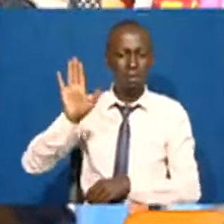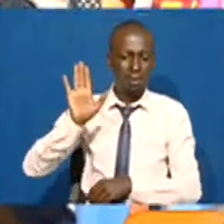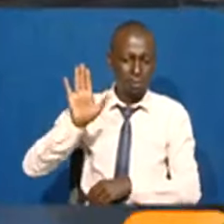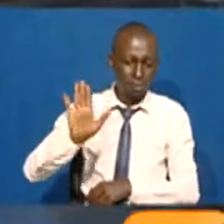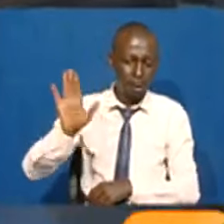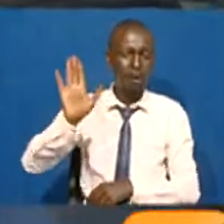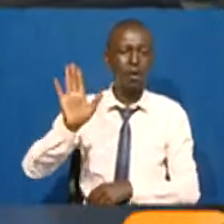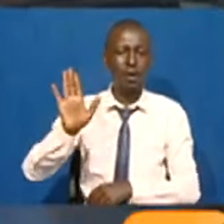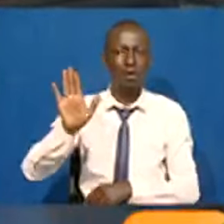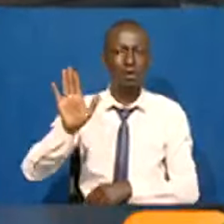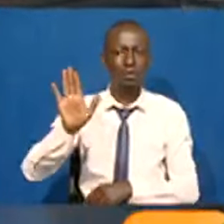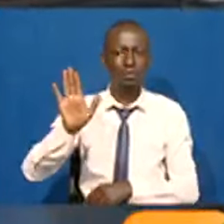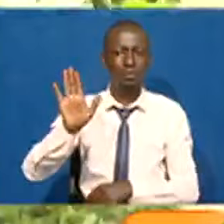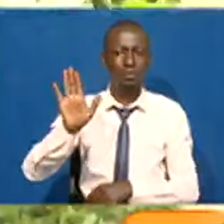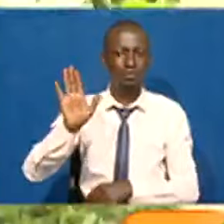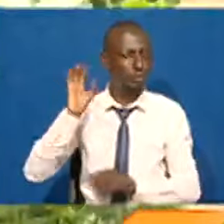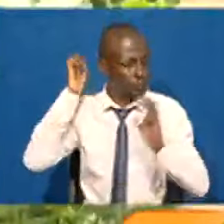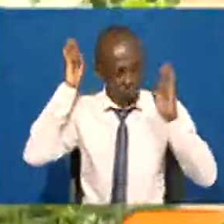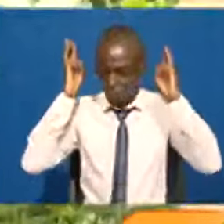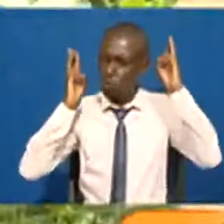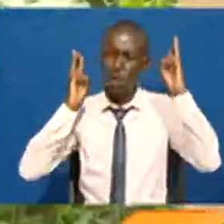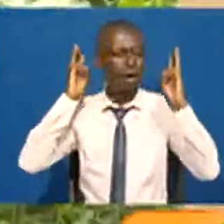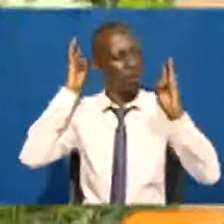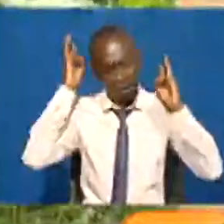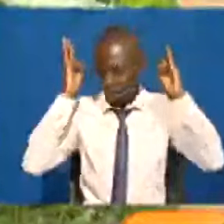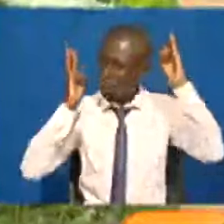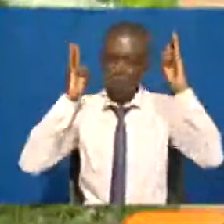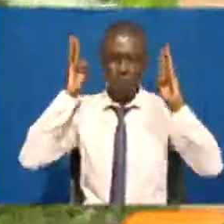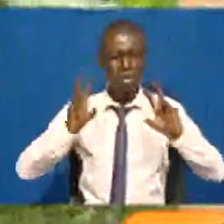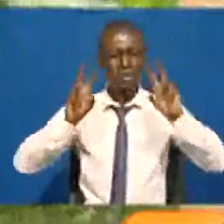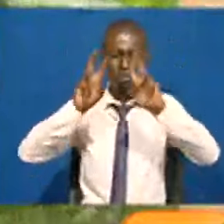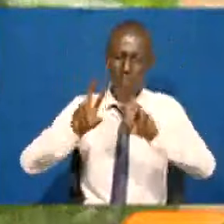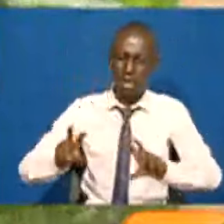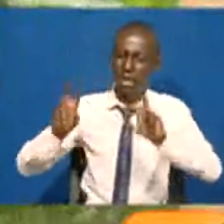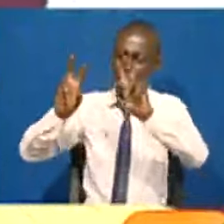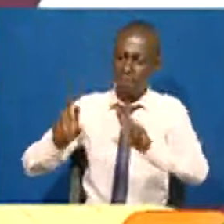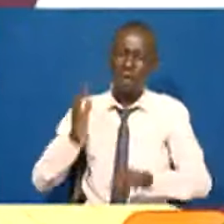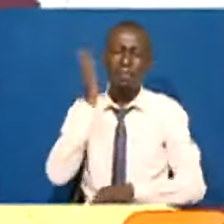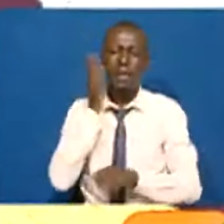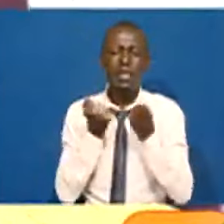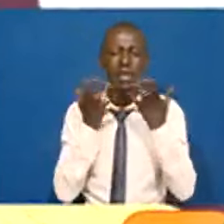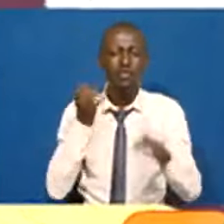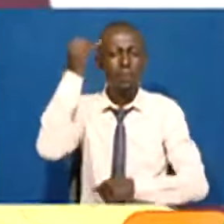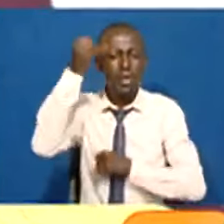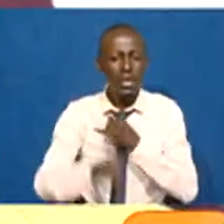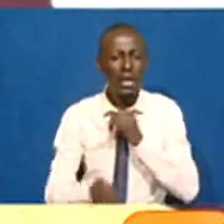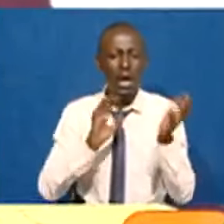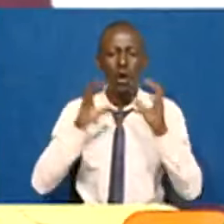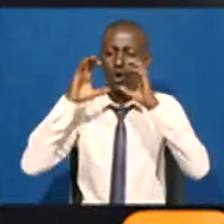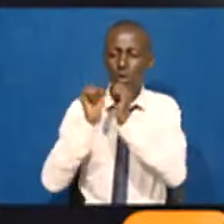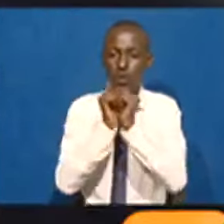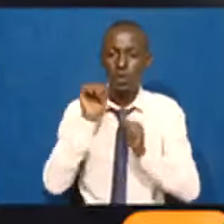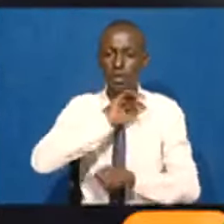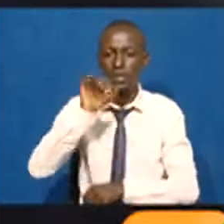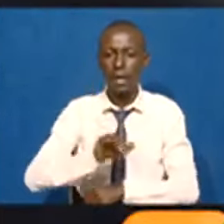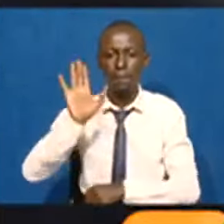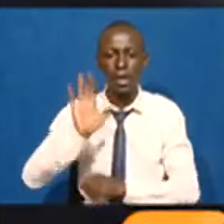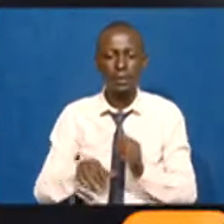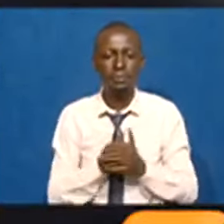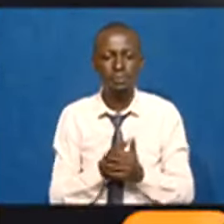wengi, imekuwa ikihangaika kumtafuta. Mamake Frank akisimulia dakika za mwisho alipozungumza na mwanawe.